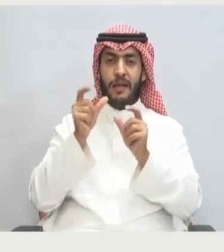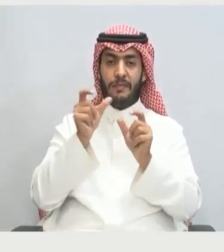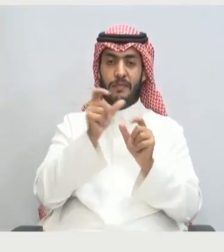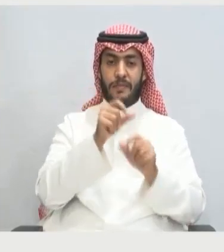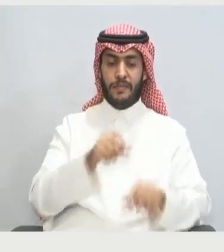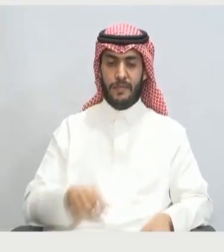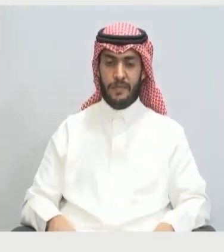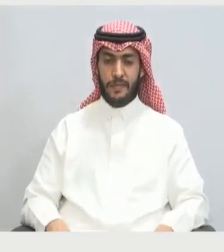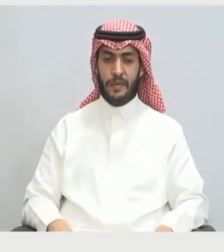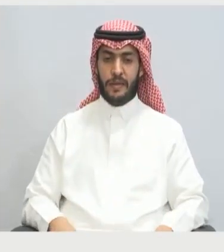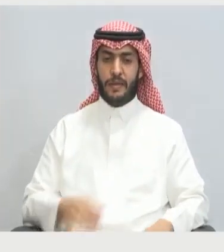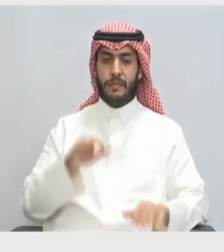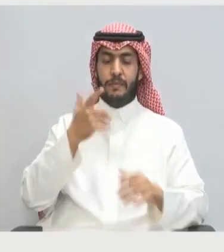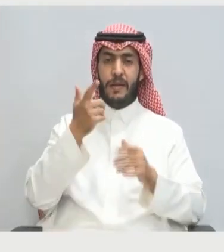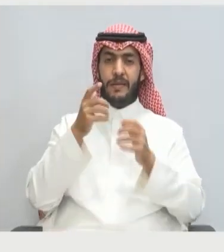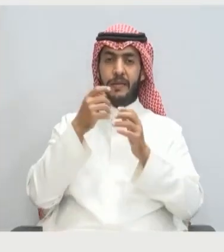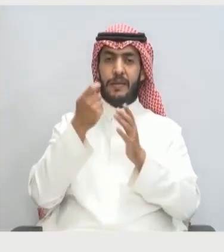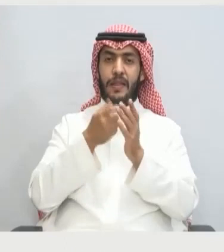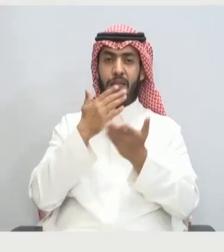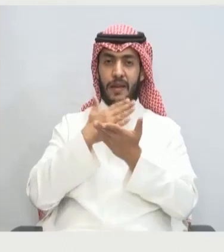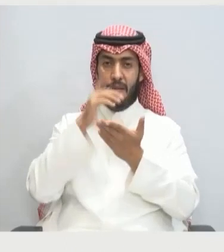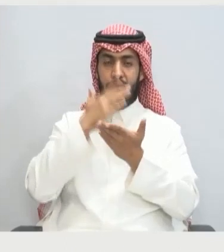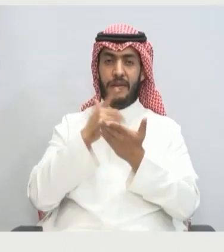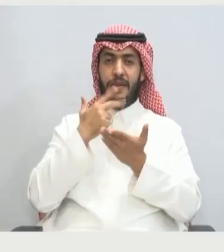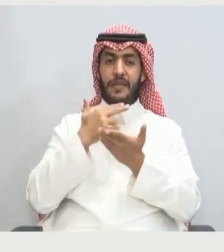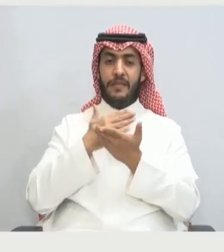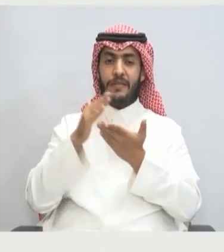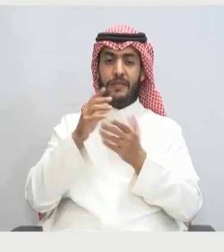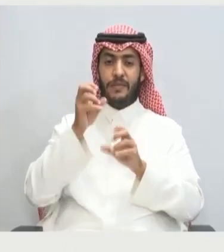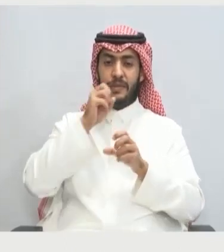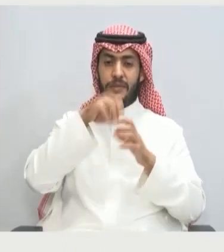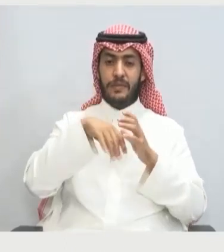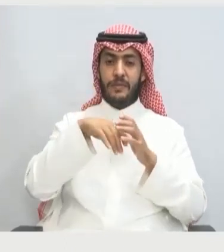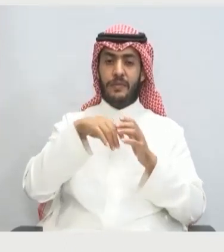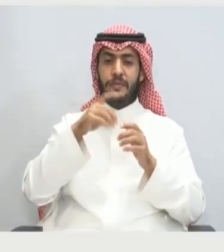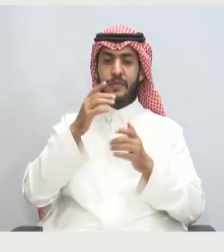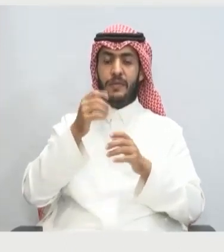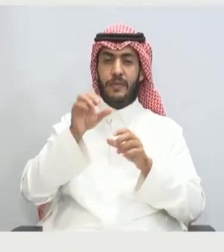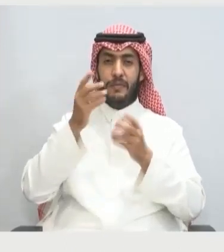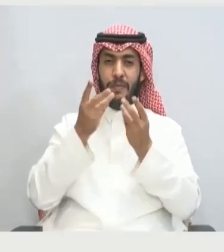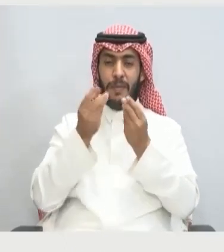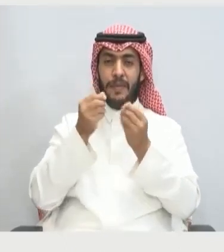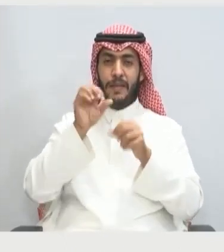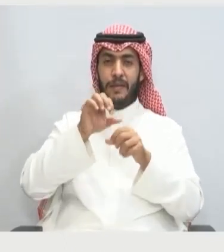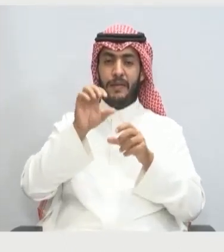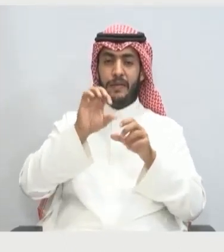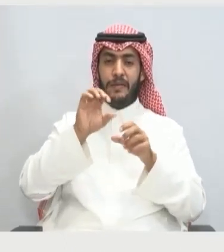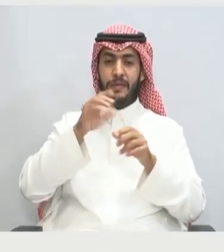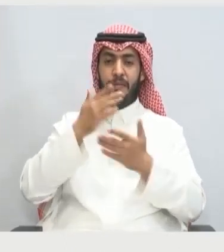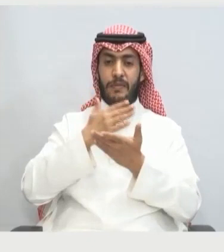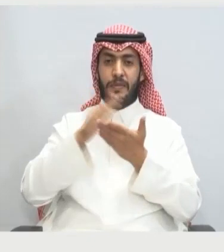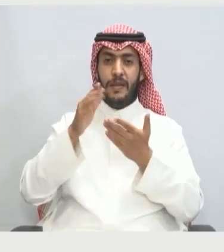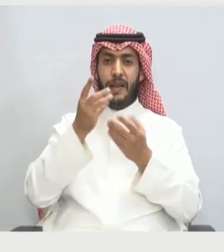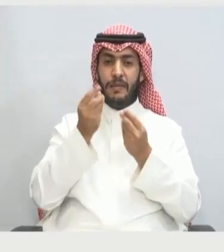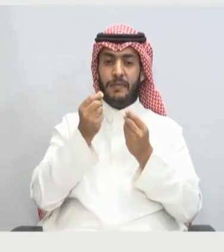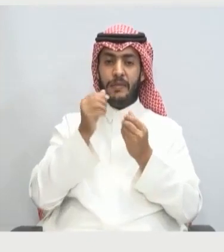مره ثم ستقوم بالتنظيف والتخلص من النفايات افرغ المحاليل الحمضيه في الوعاء للتخلص من